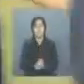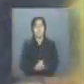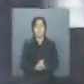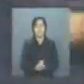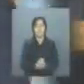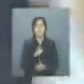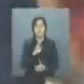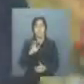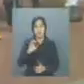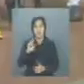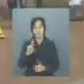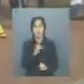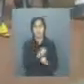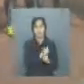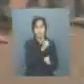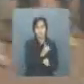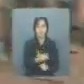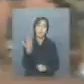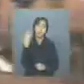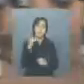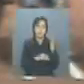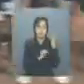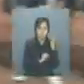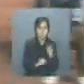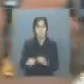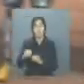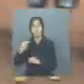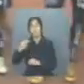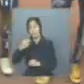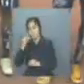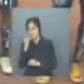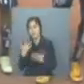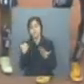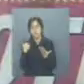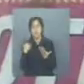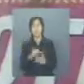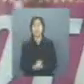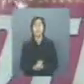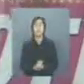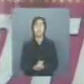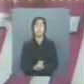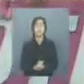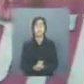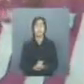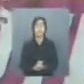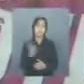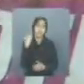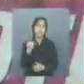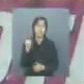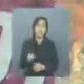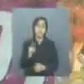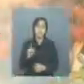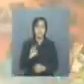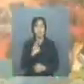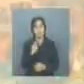งขลานั้นชนะไทยฮอนด้าไป 3-2จากที่ปตท.ระยองหมดลุ้นเลื่อนชั้นหลังจากที่นัดล่าสุดพลาดท่าแพ้กับบางกอก FC